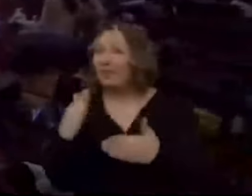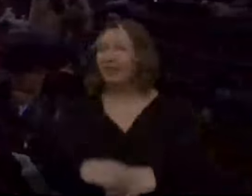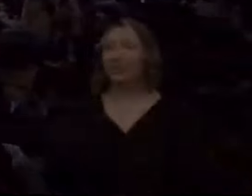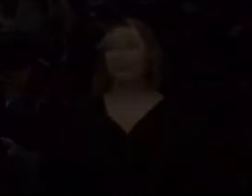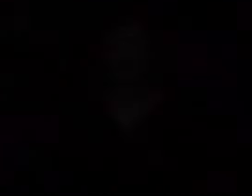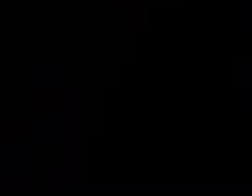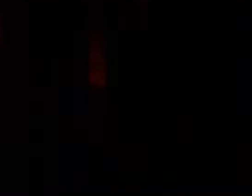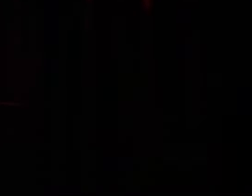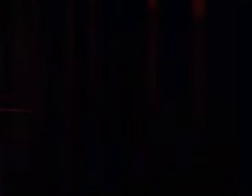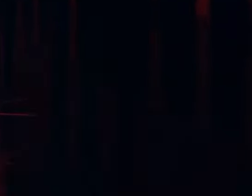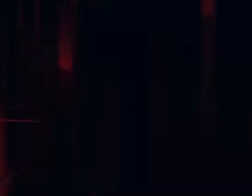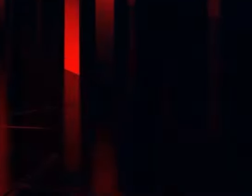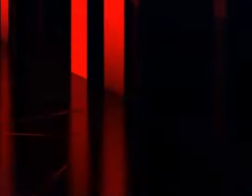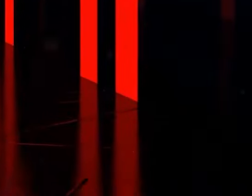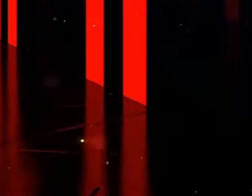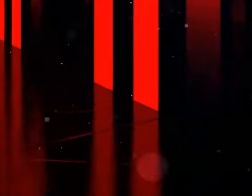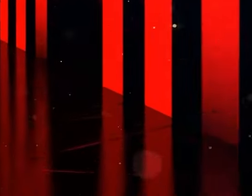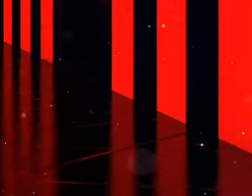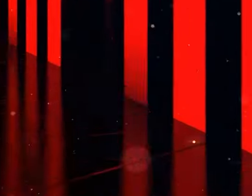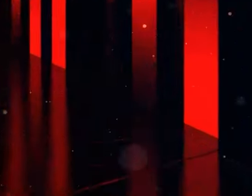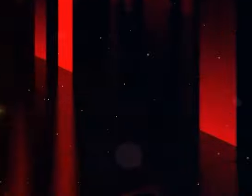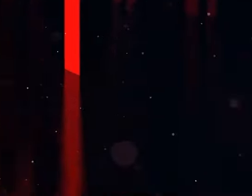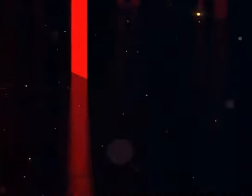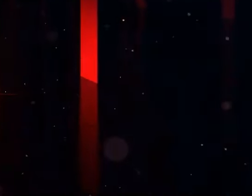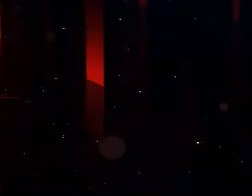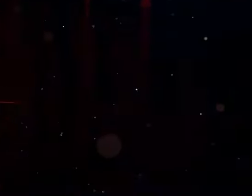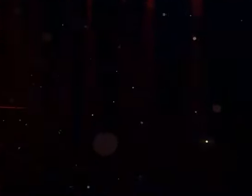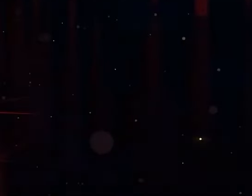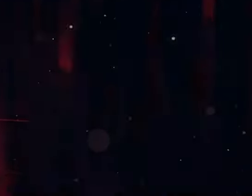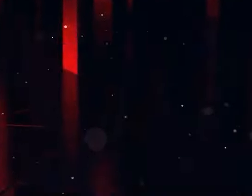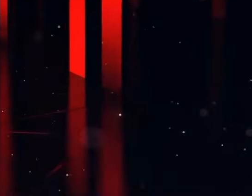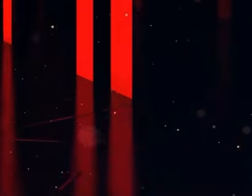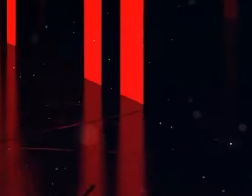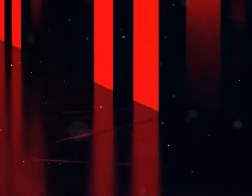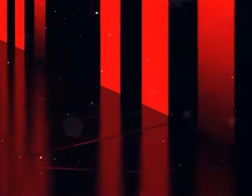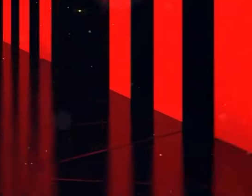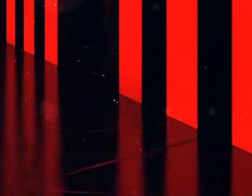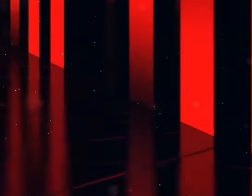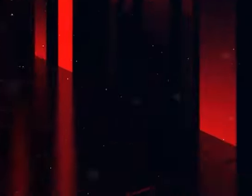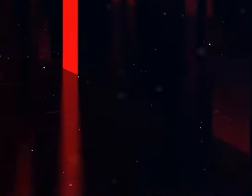edelim.